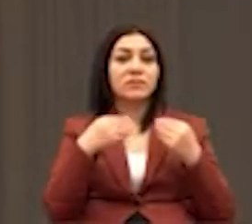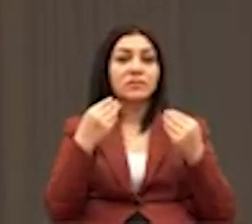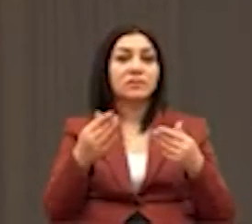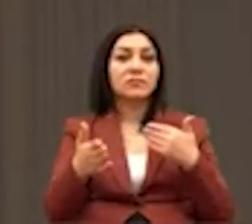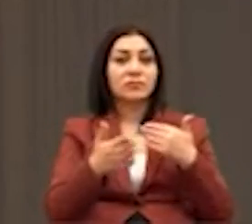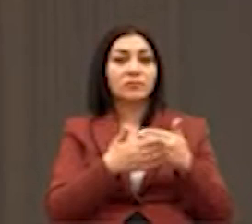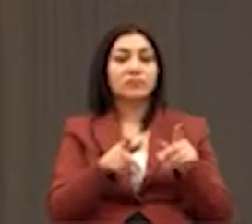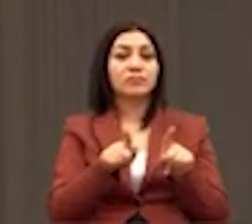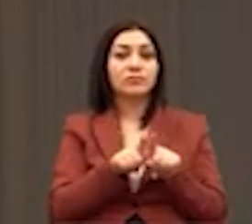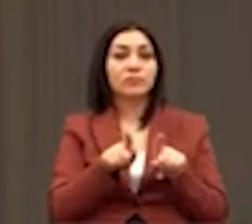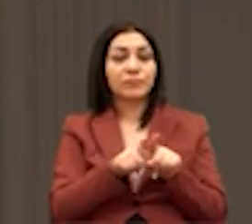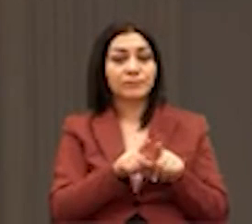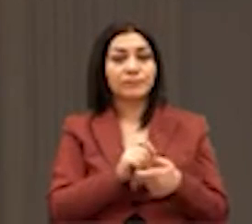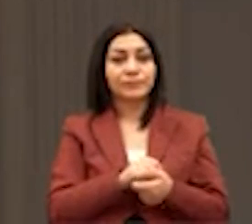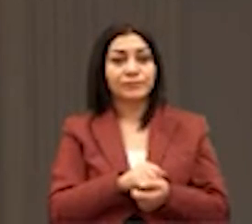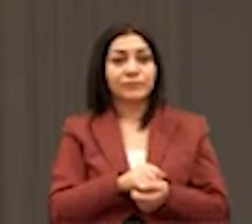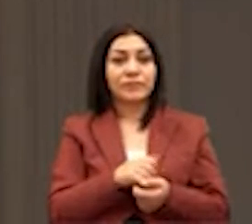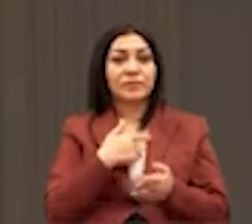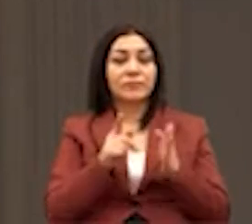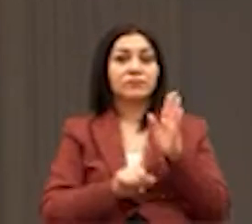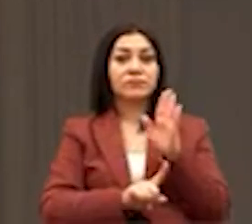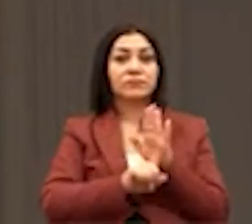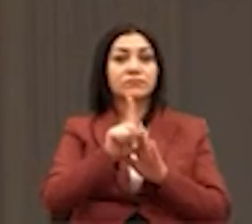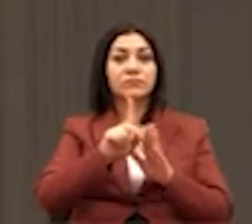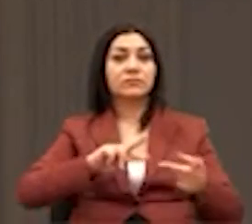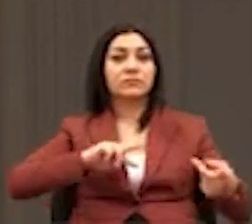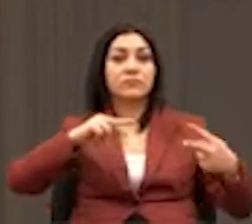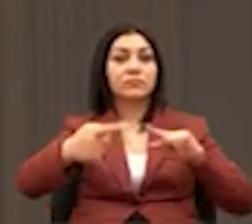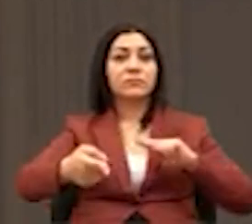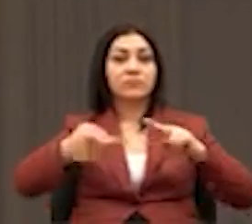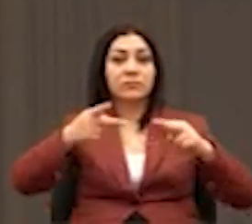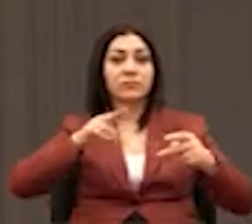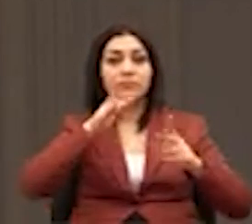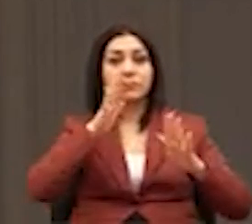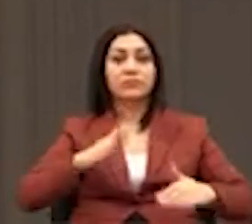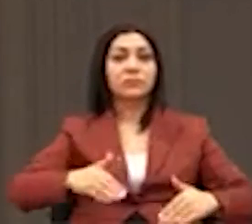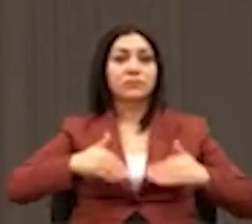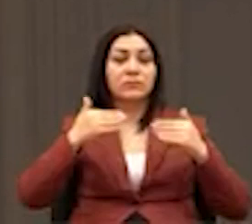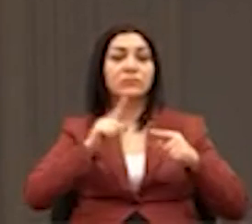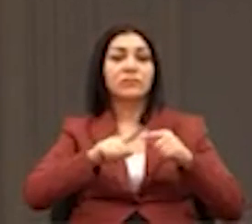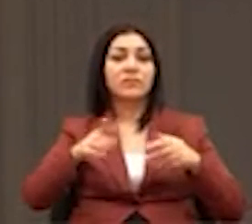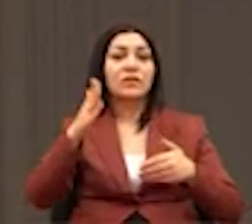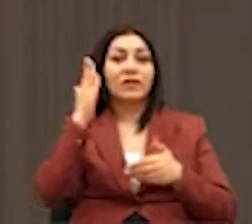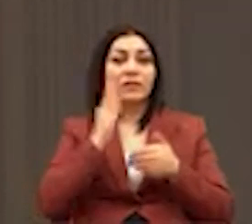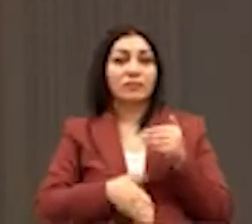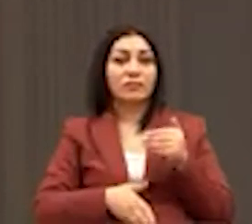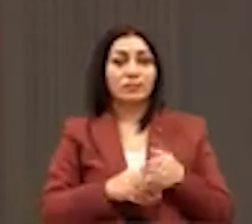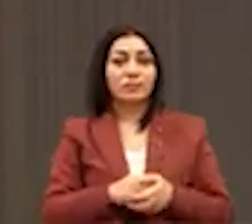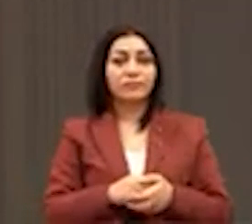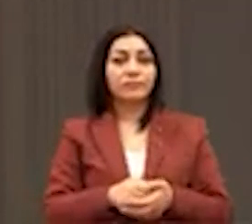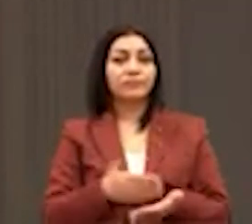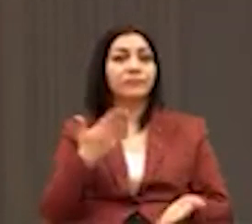տրամադրմանը։ Այսինքն մենք մտել ենք փոխանակման փուլ, շնորհակալություն մոտենցա ավարտին։